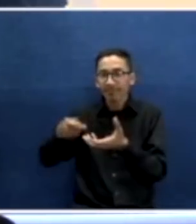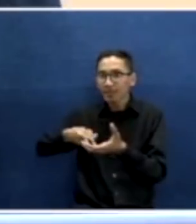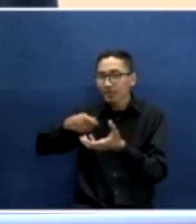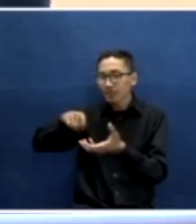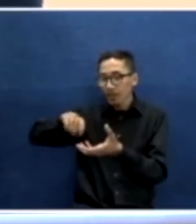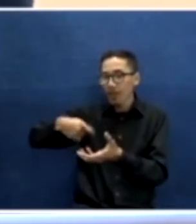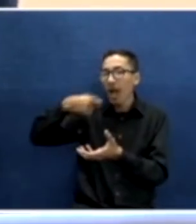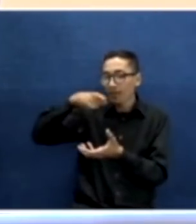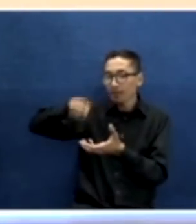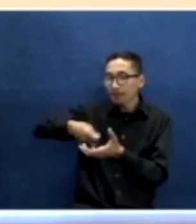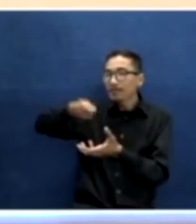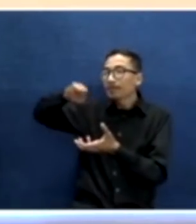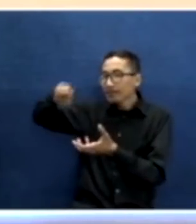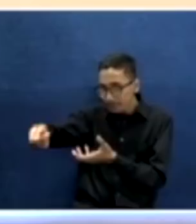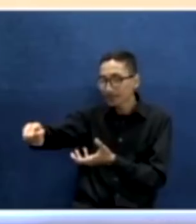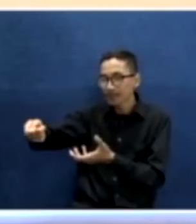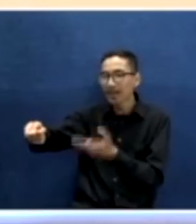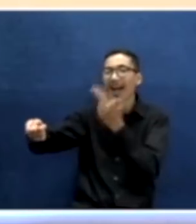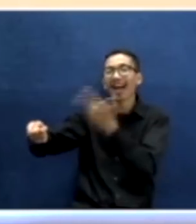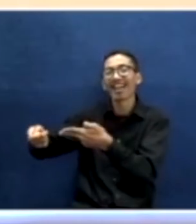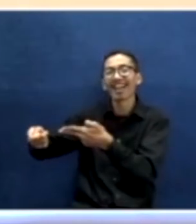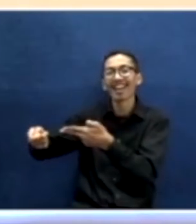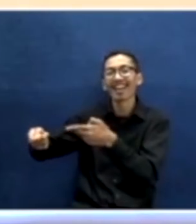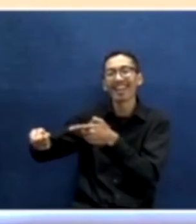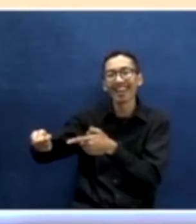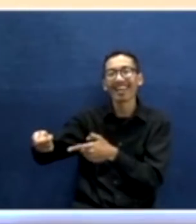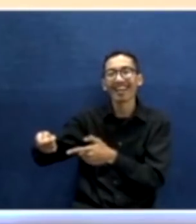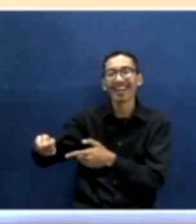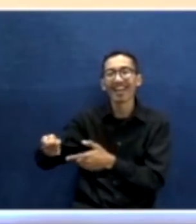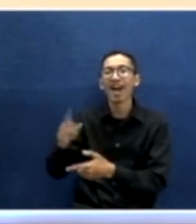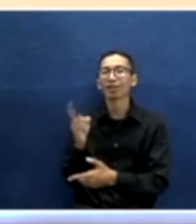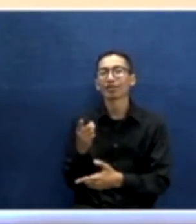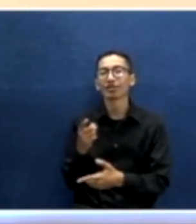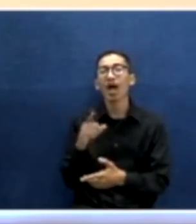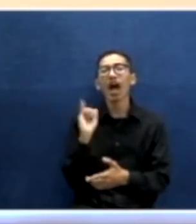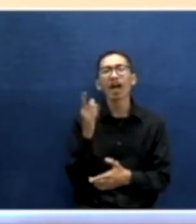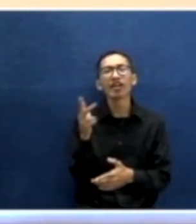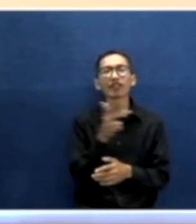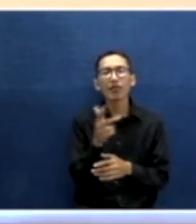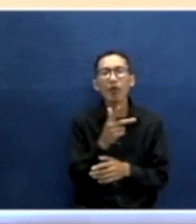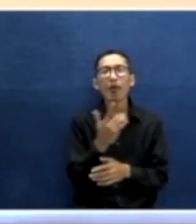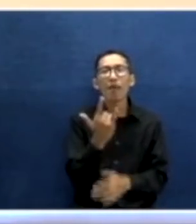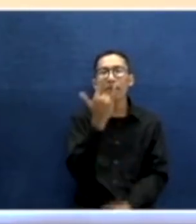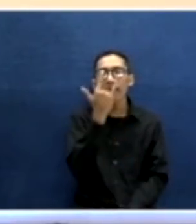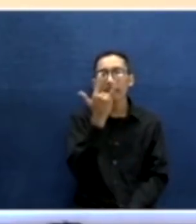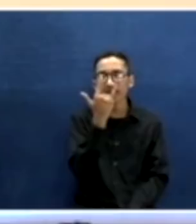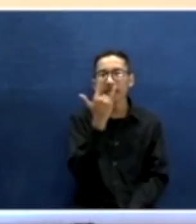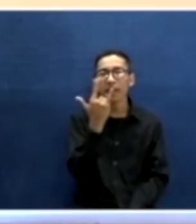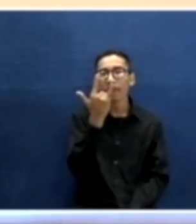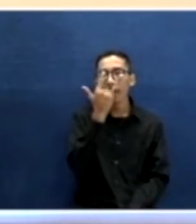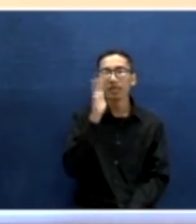peduli mana hal itu mana hop Ayo kita pernah mendengar satu video Bagaimana babi itu seluruh bagian tubuhnya itu